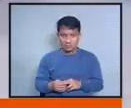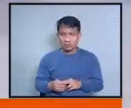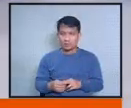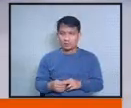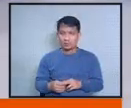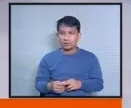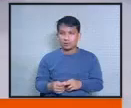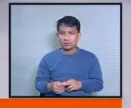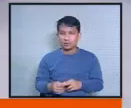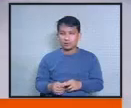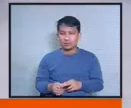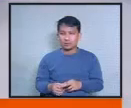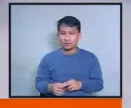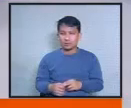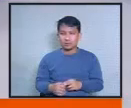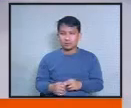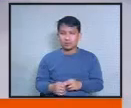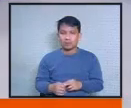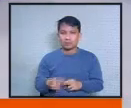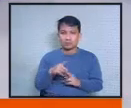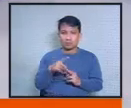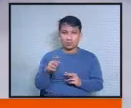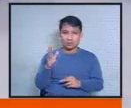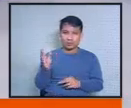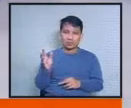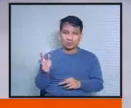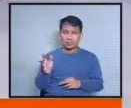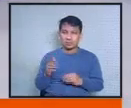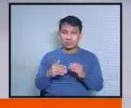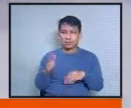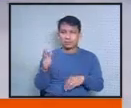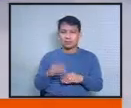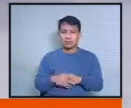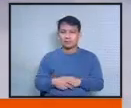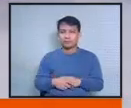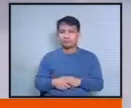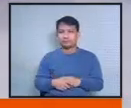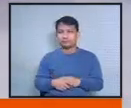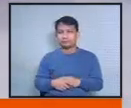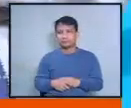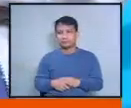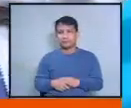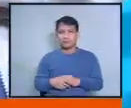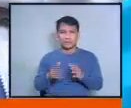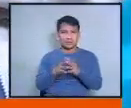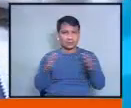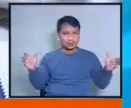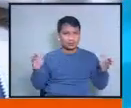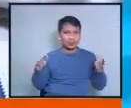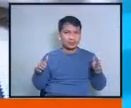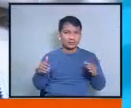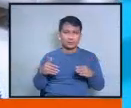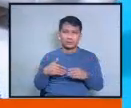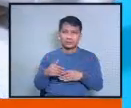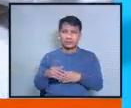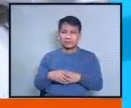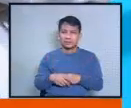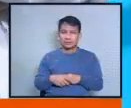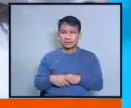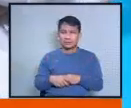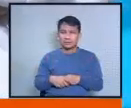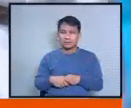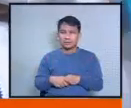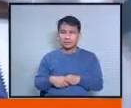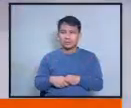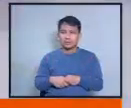po yun, Idol. Okay, magkano? 150 po. 150. Okay. So, ang laki ng diferensya.